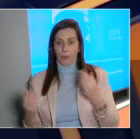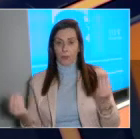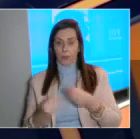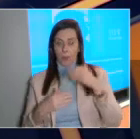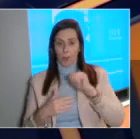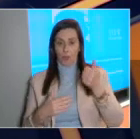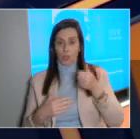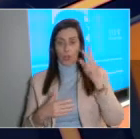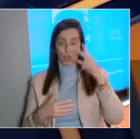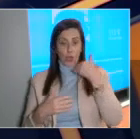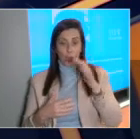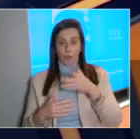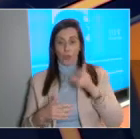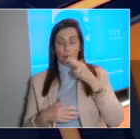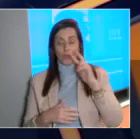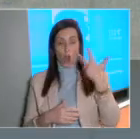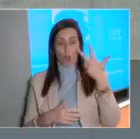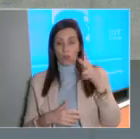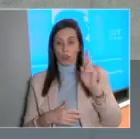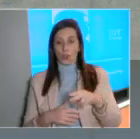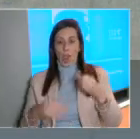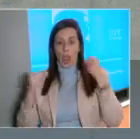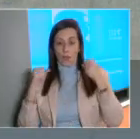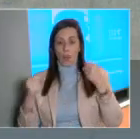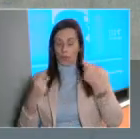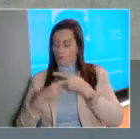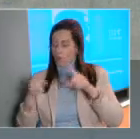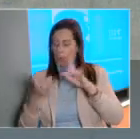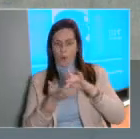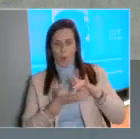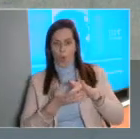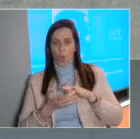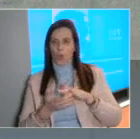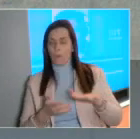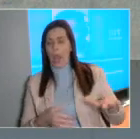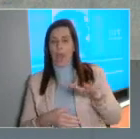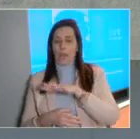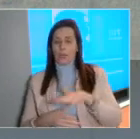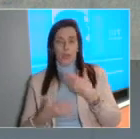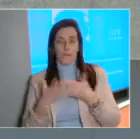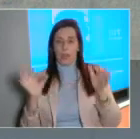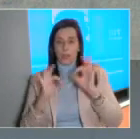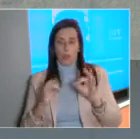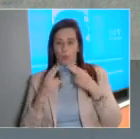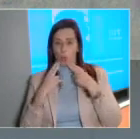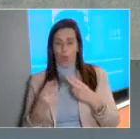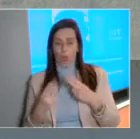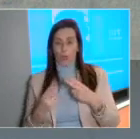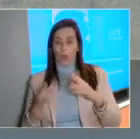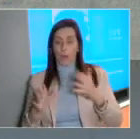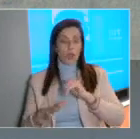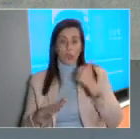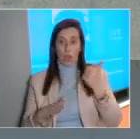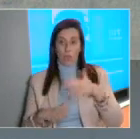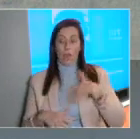הדבר החמור יותר, כבר מעל 3 שנים מתקיימים הפגנות שונות בכל מיני מקומות רחבי הארץ, ואין לזה כל התייחסות. ומה